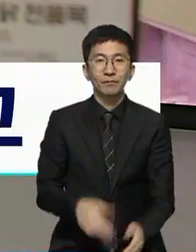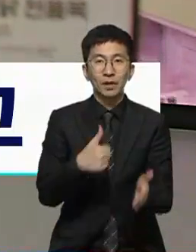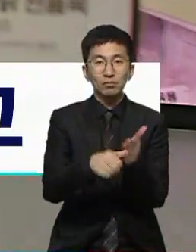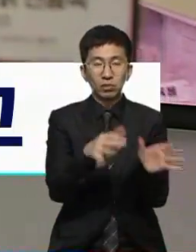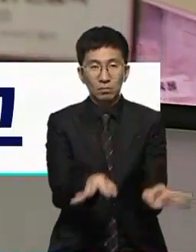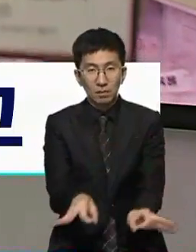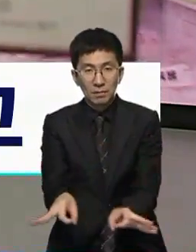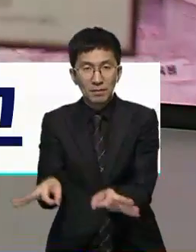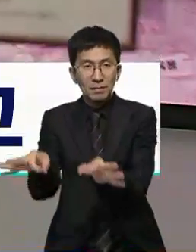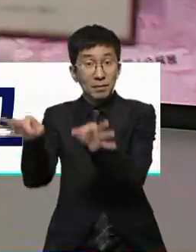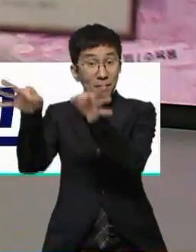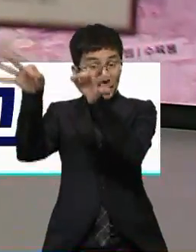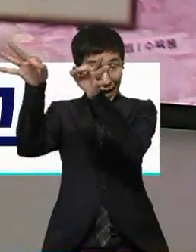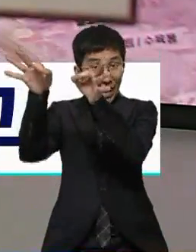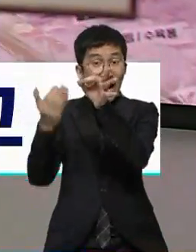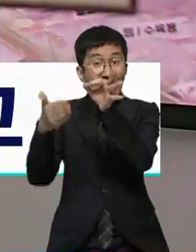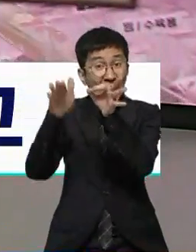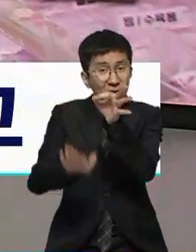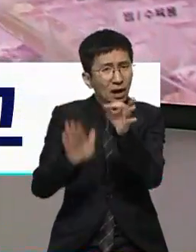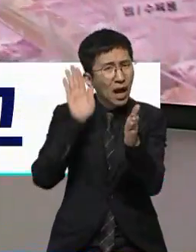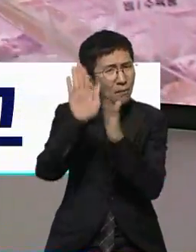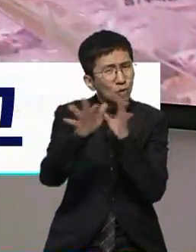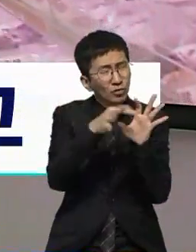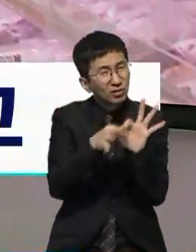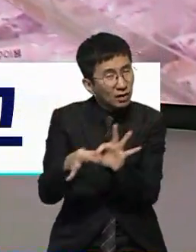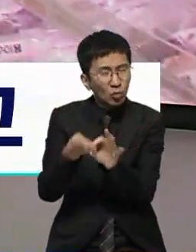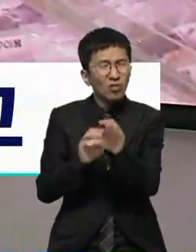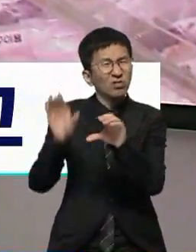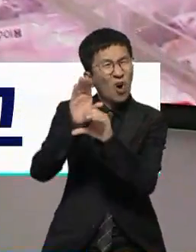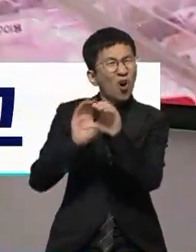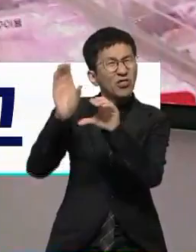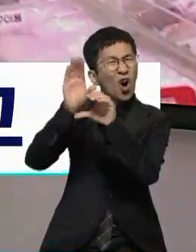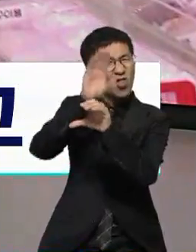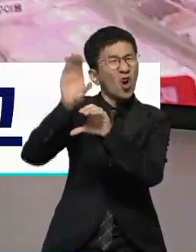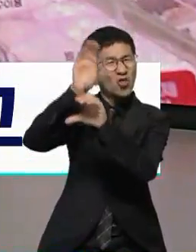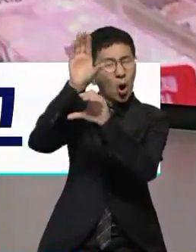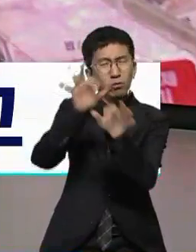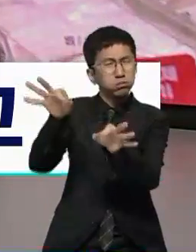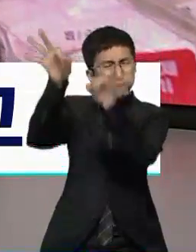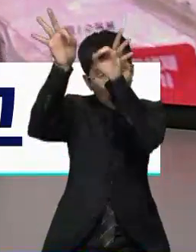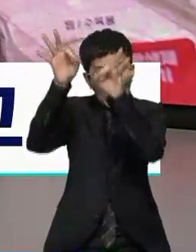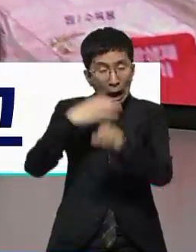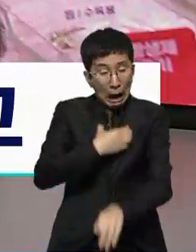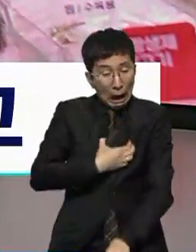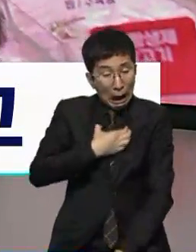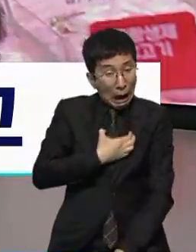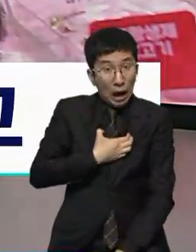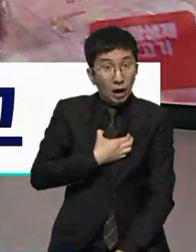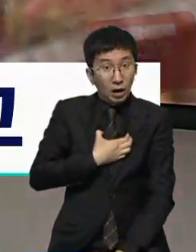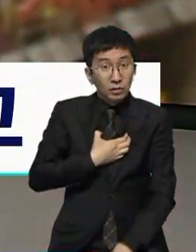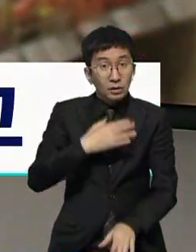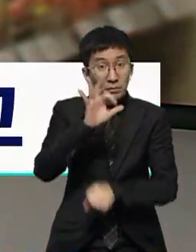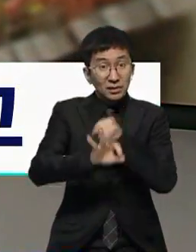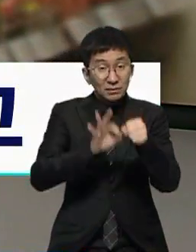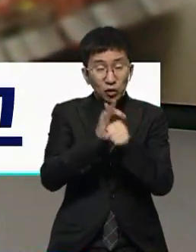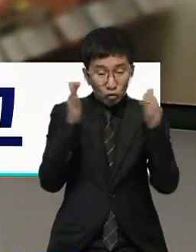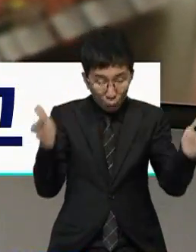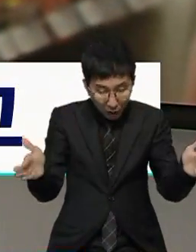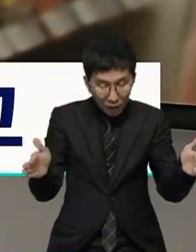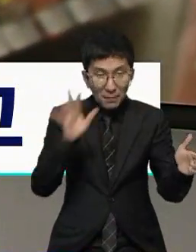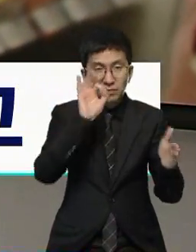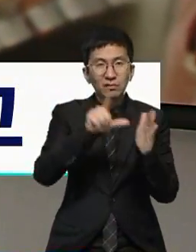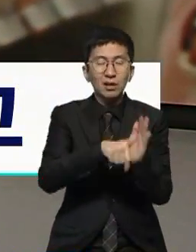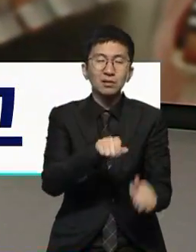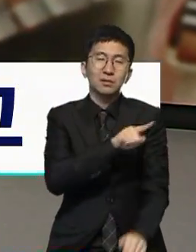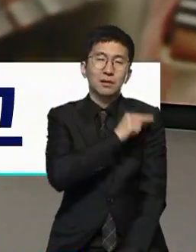물가가 무섭게 치솟고 있는데 앞으로도 물가가 오를 거라는 소비자들의 심리 지표도 최근 10년 사이 가장 높은